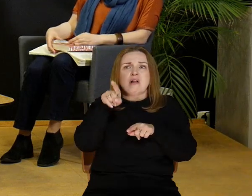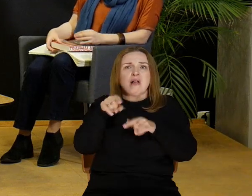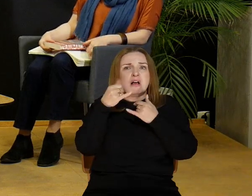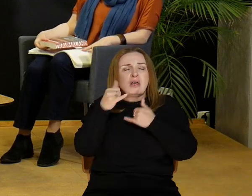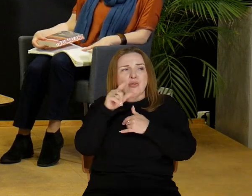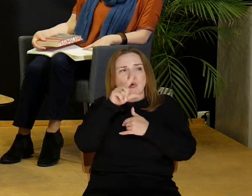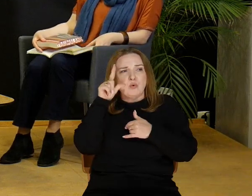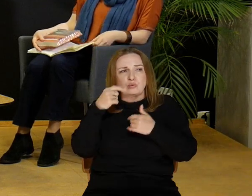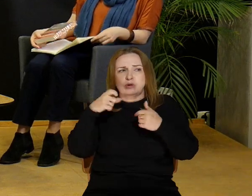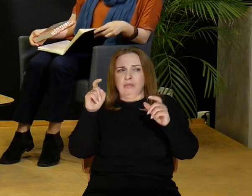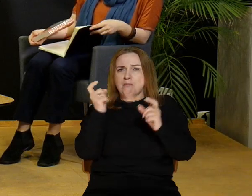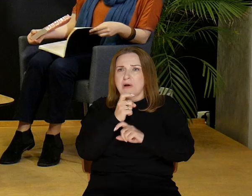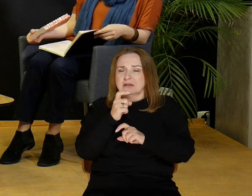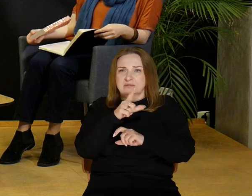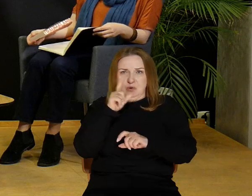innych narodów?